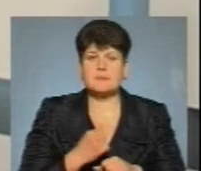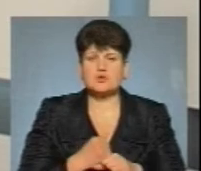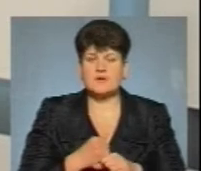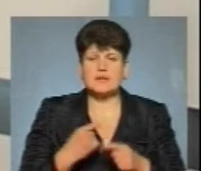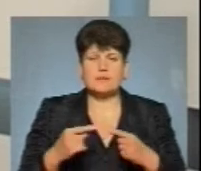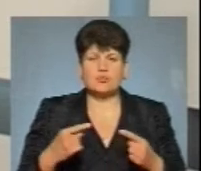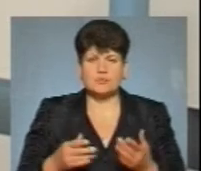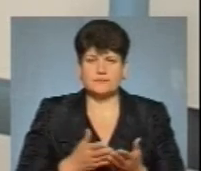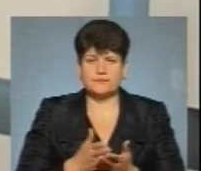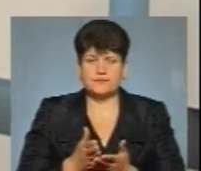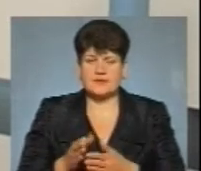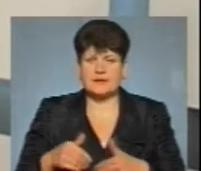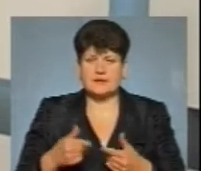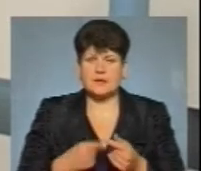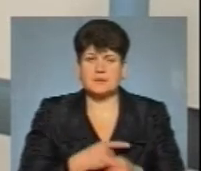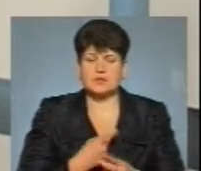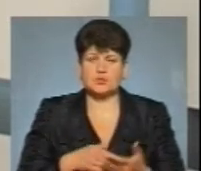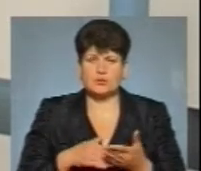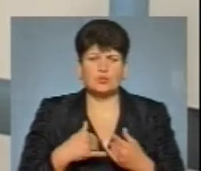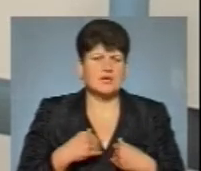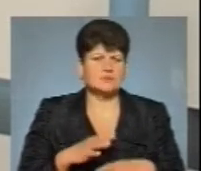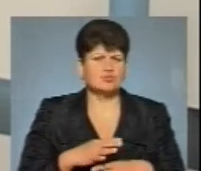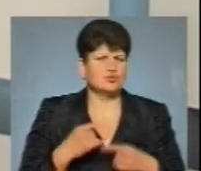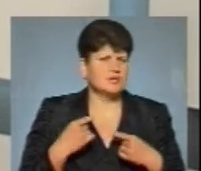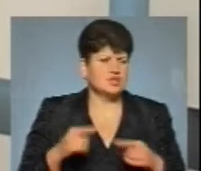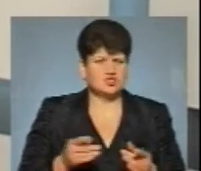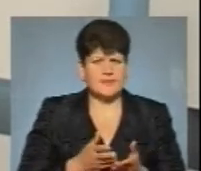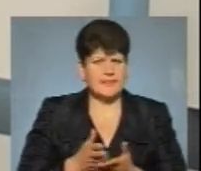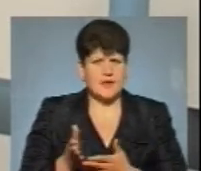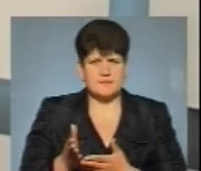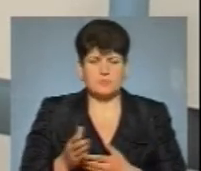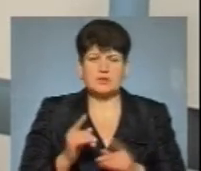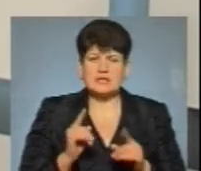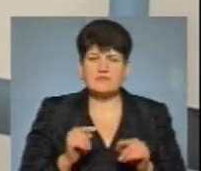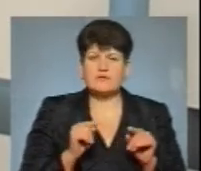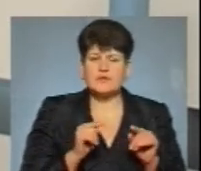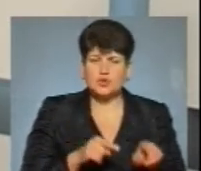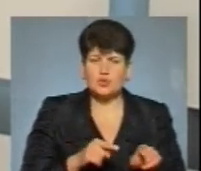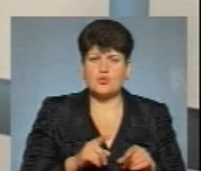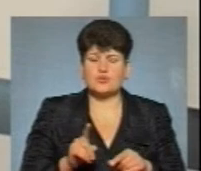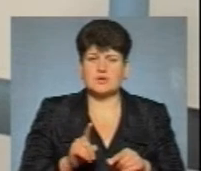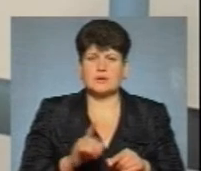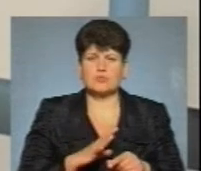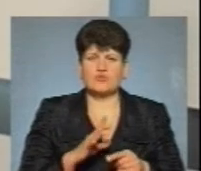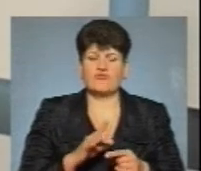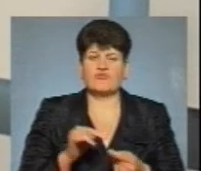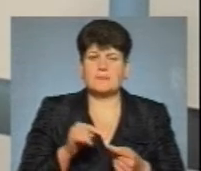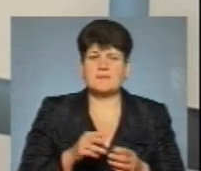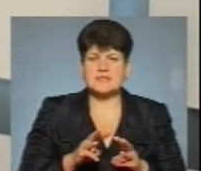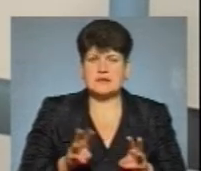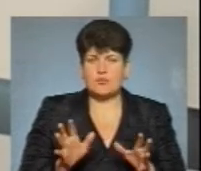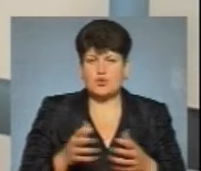сценарію надання медичної допомоги. Тобто в нас був зовсім інший напрямок, навіть від того, який був визначений Міністерством охорони